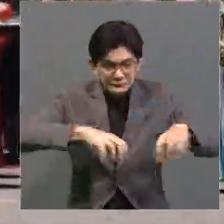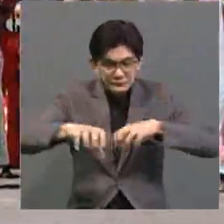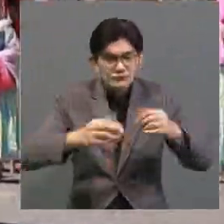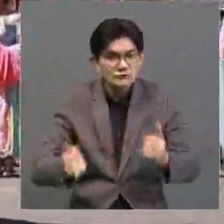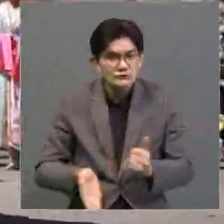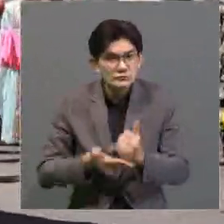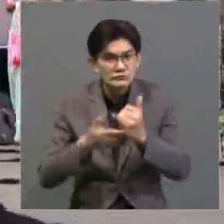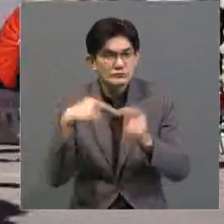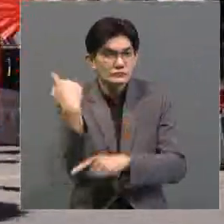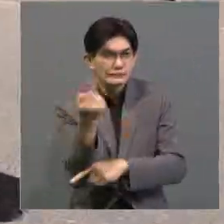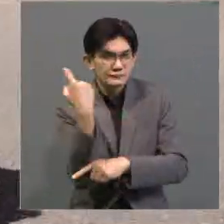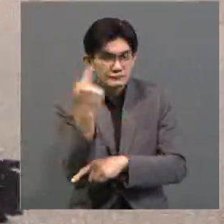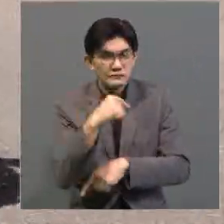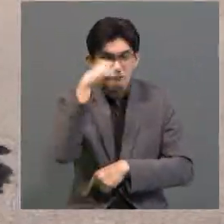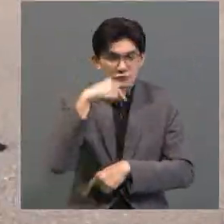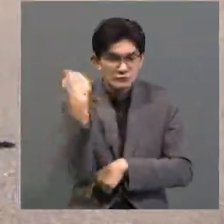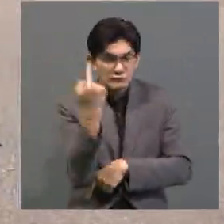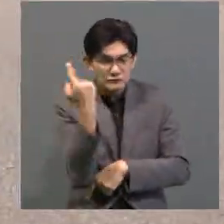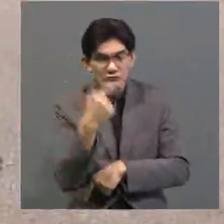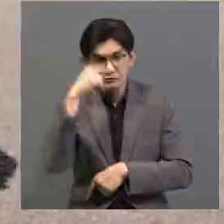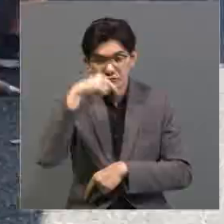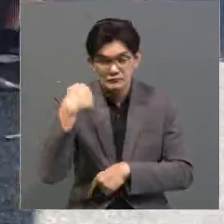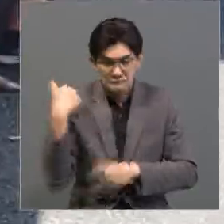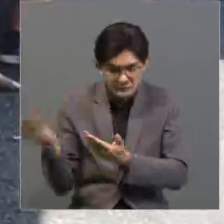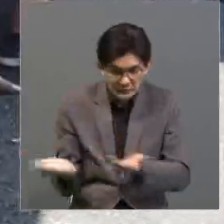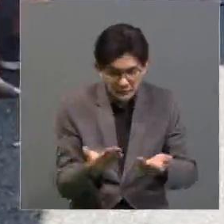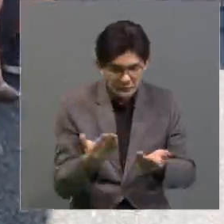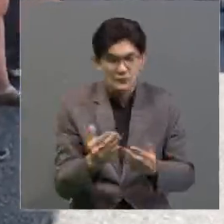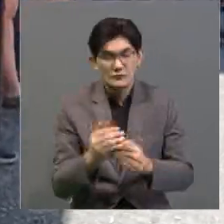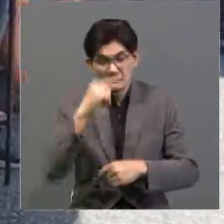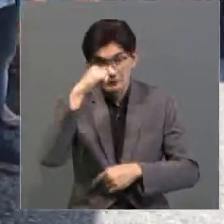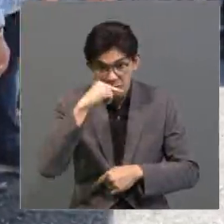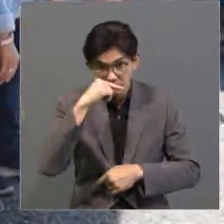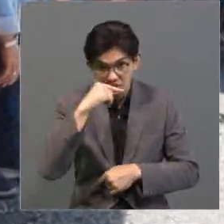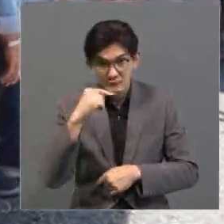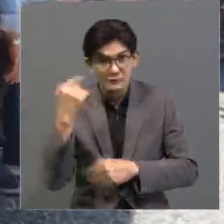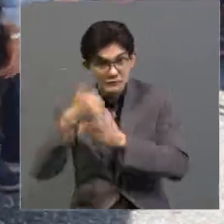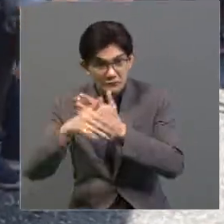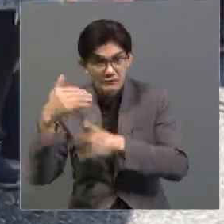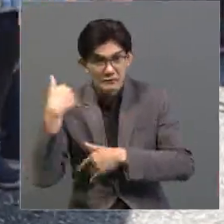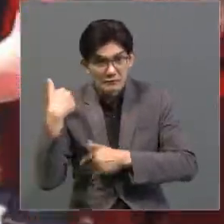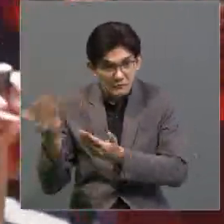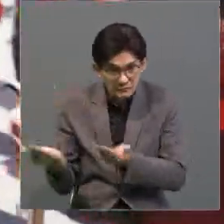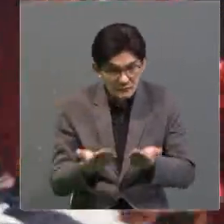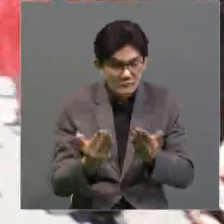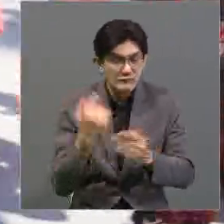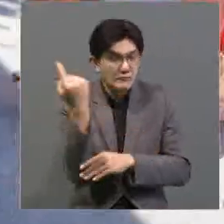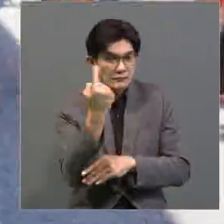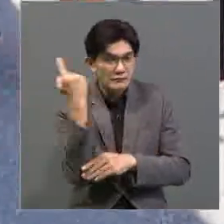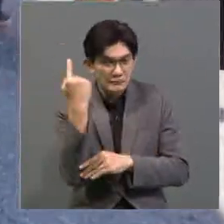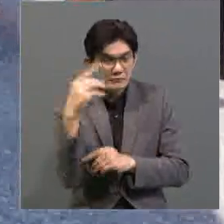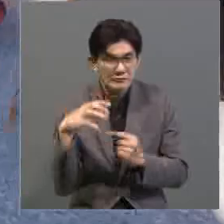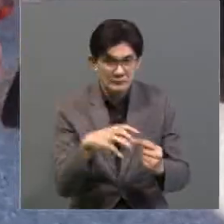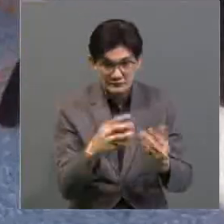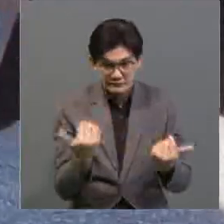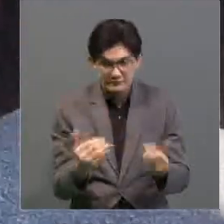พื่อกระตุ้นการท่องเที่ยวแบบไทยเที่ยวไทยแล้วก็ต้อนรับนักท่องเที่ยวชาวไทยนักท่องเที่ยวต่างชาติที่เดินทางเข้ามาเที่ยวชมสวนนงนุ